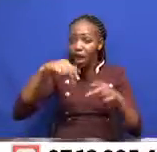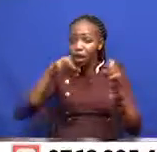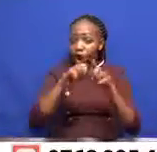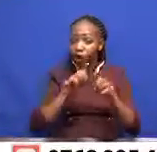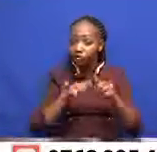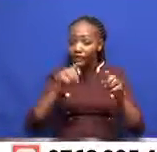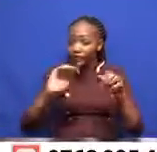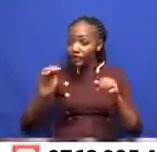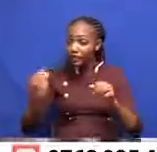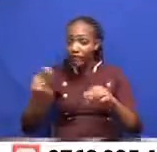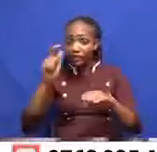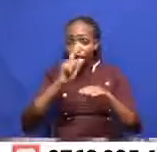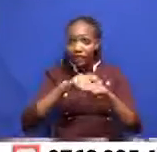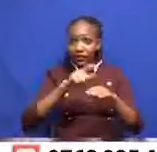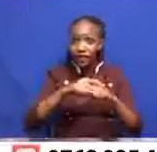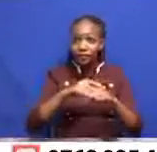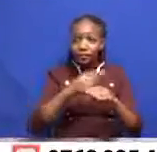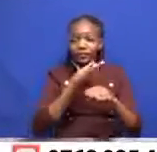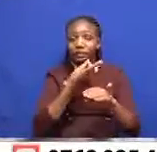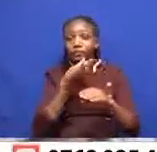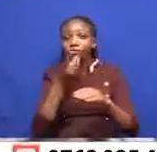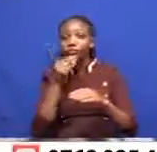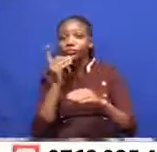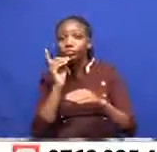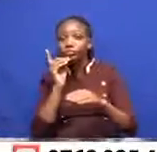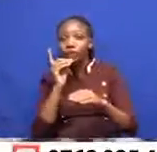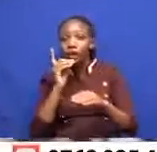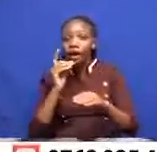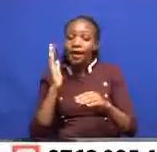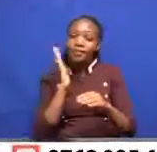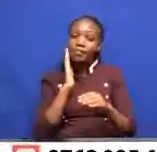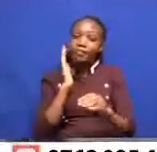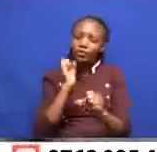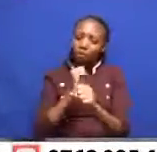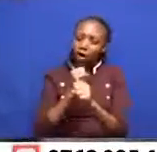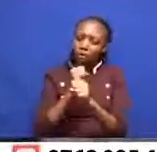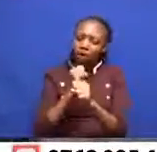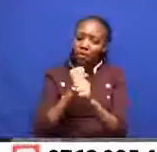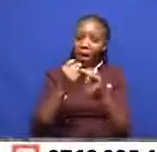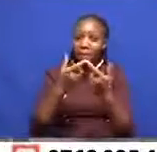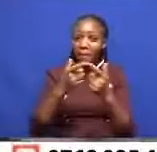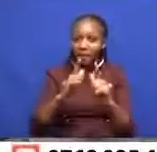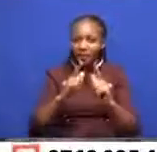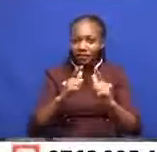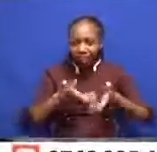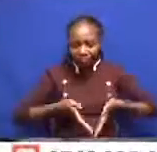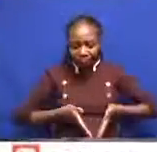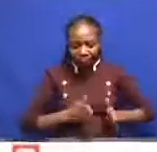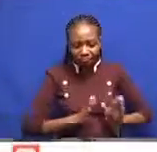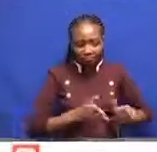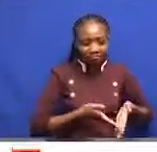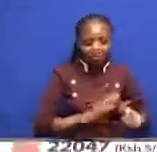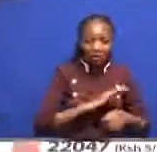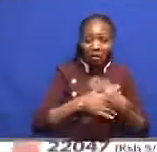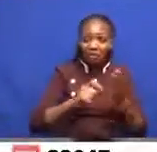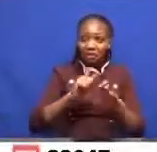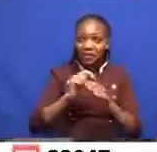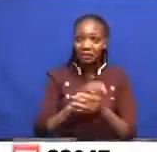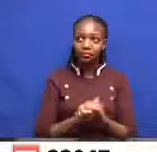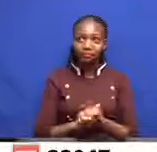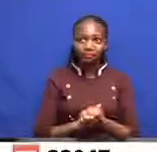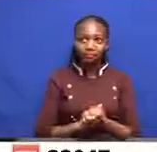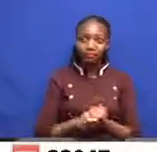wakati mahindi inapokuwa wamama kazi ambao wanafanya kwa wingi ni kuzaa. Licha ya kijusi hicho kuwa katika mazingira hayo kwa zaidi ya saa